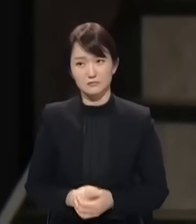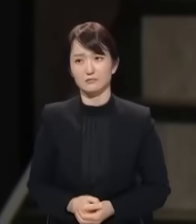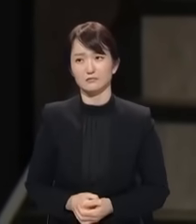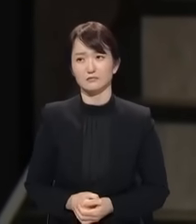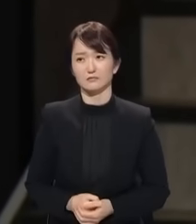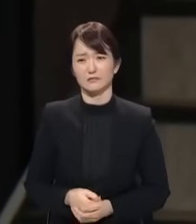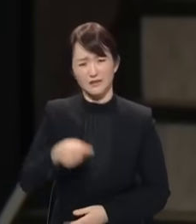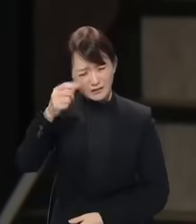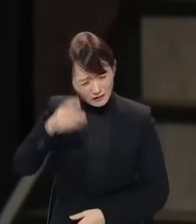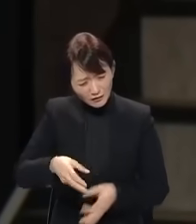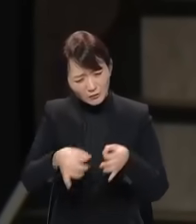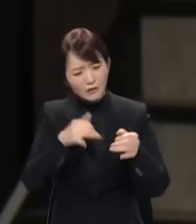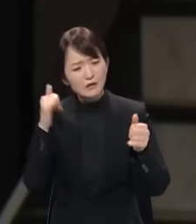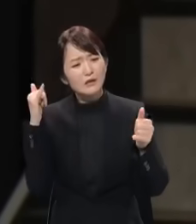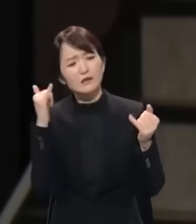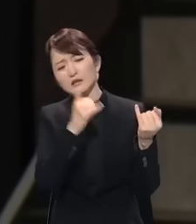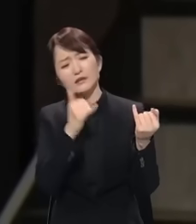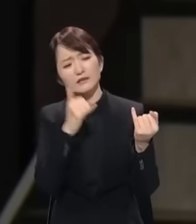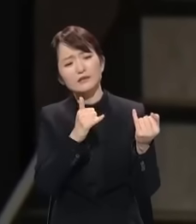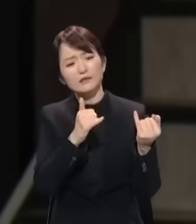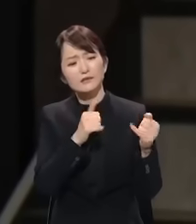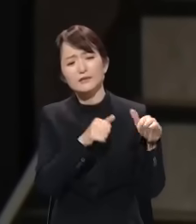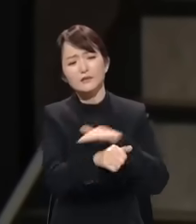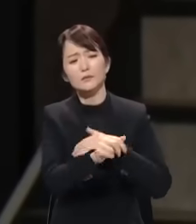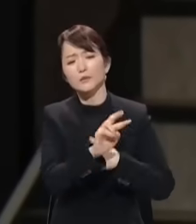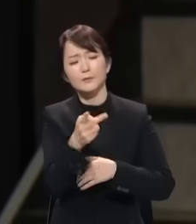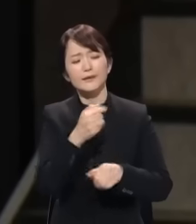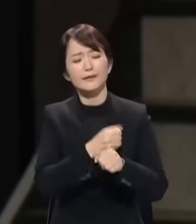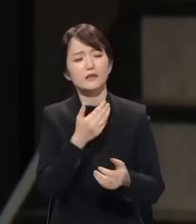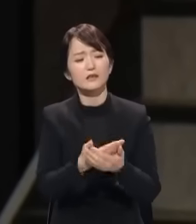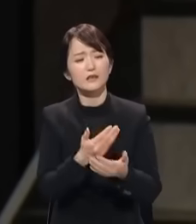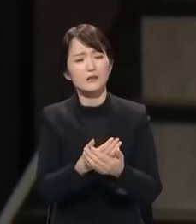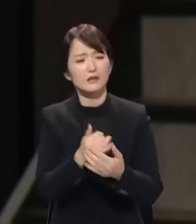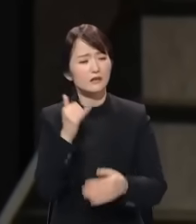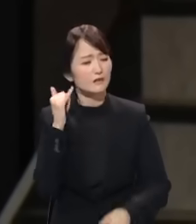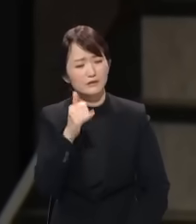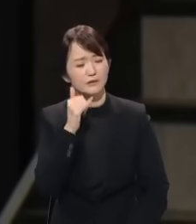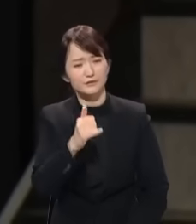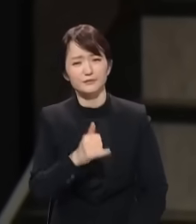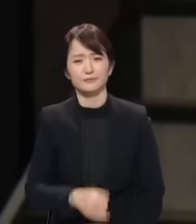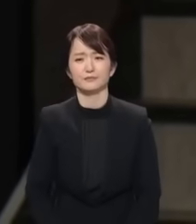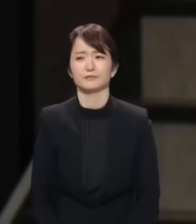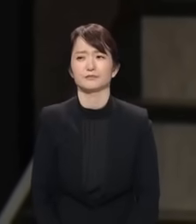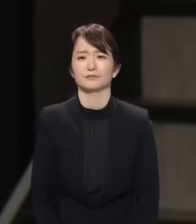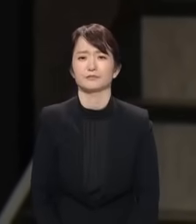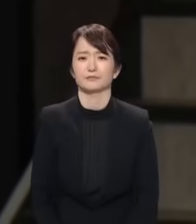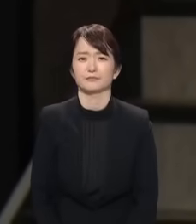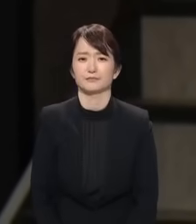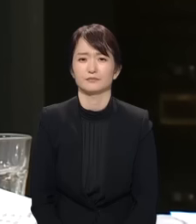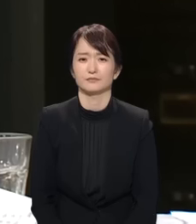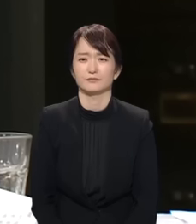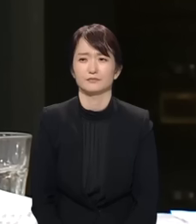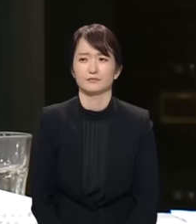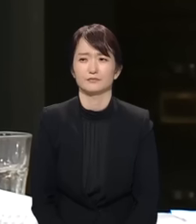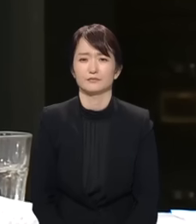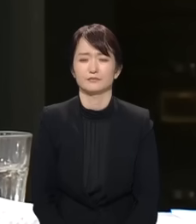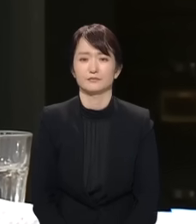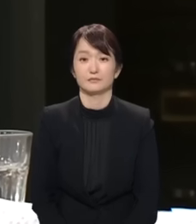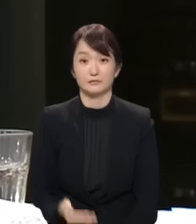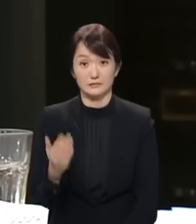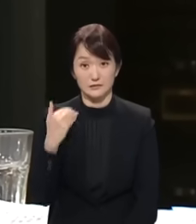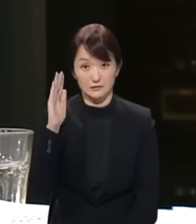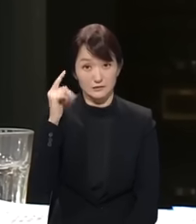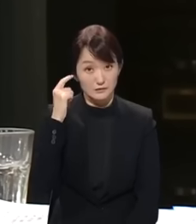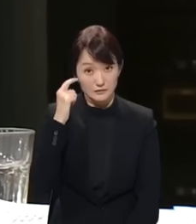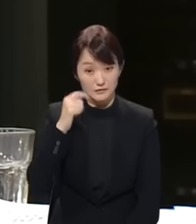가게로 전화해서 그 대표 바꿔달라고, 사장님 바꿔달라고 여러 번 요청도 했었다고 합니다. 자, 아까 얘기 들으셨잖아요.